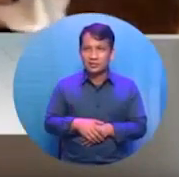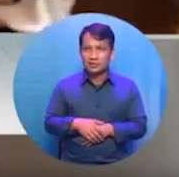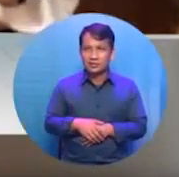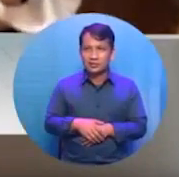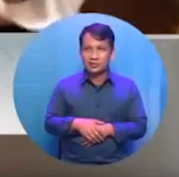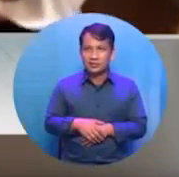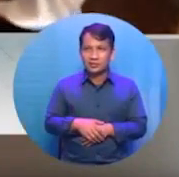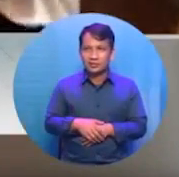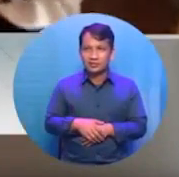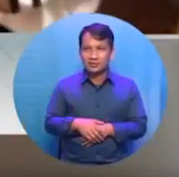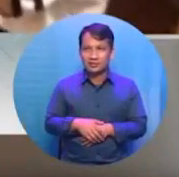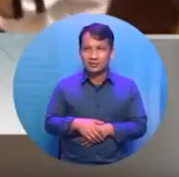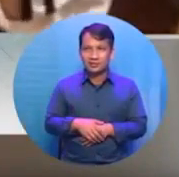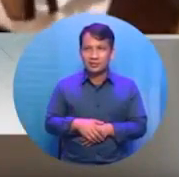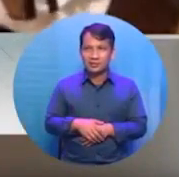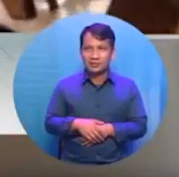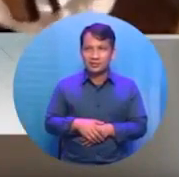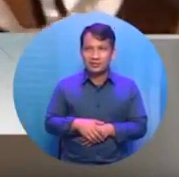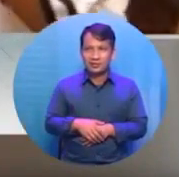Dalawang...